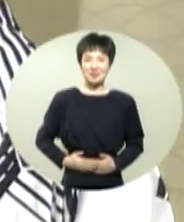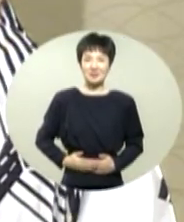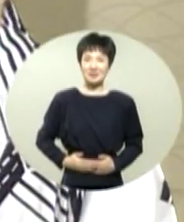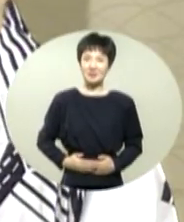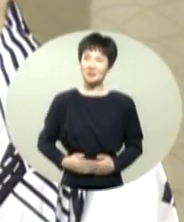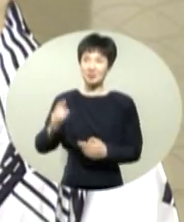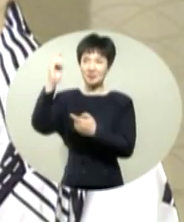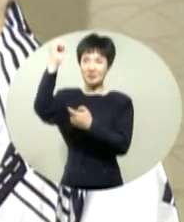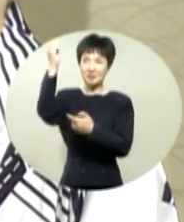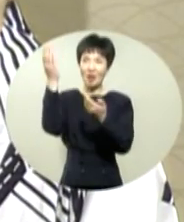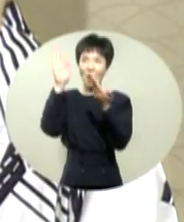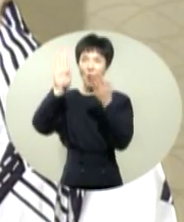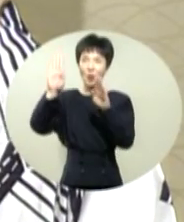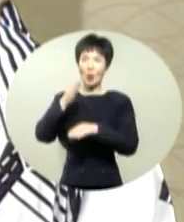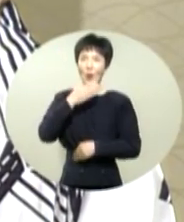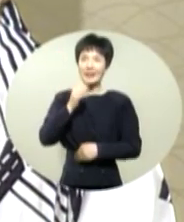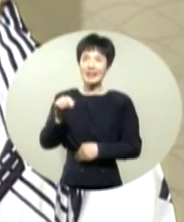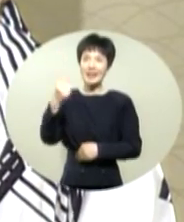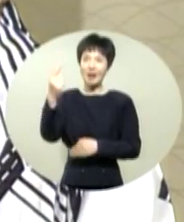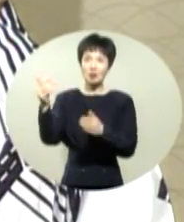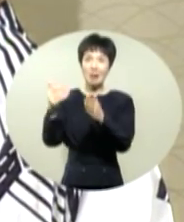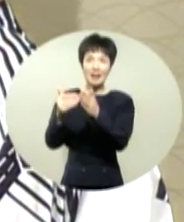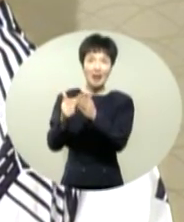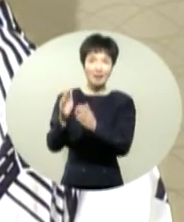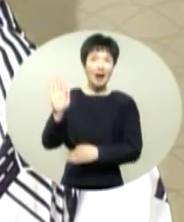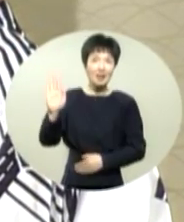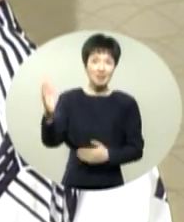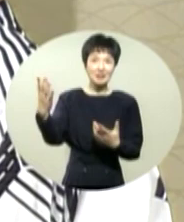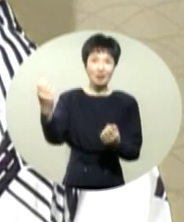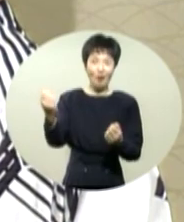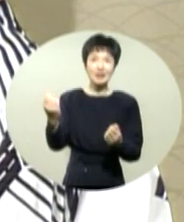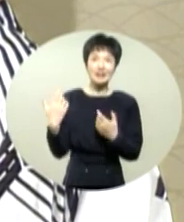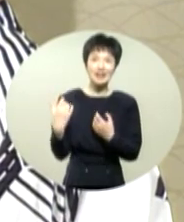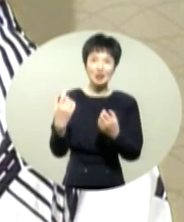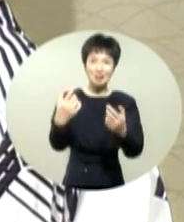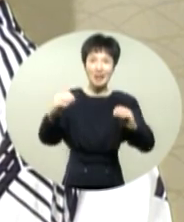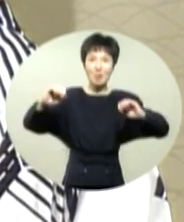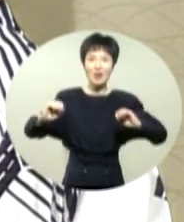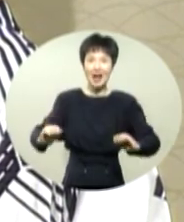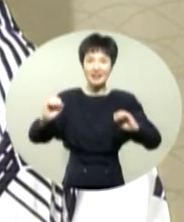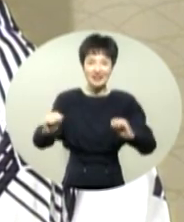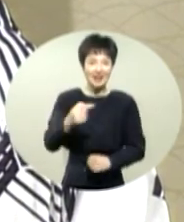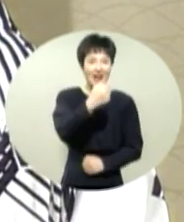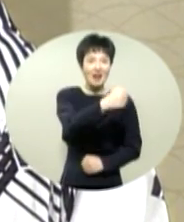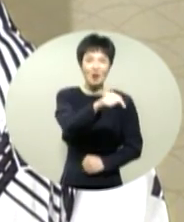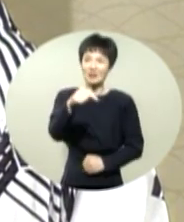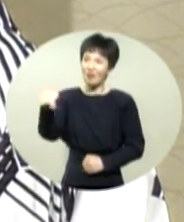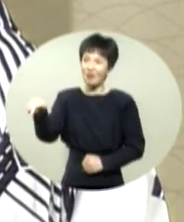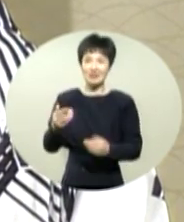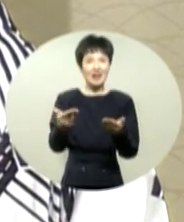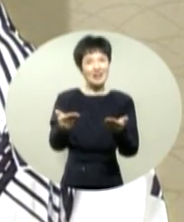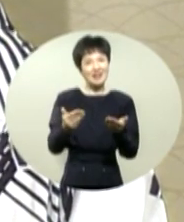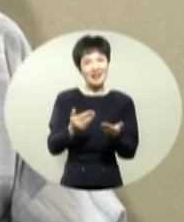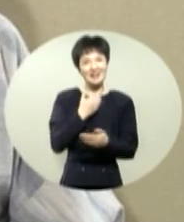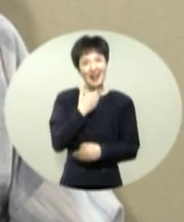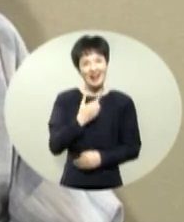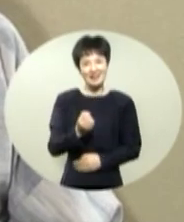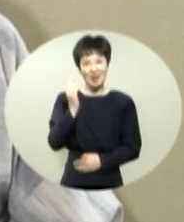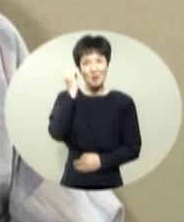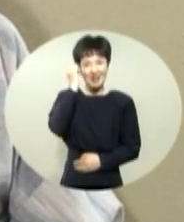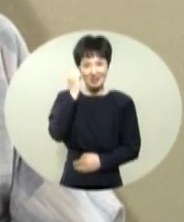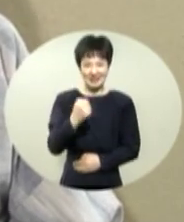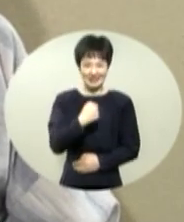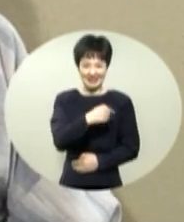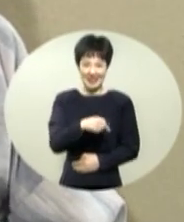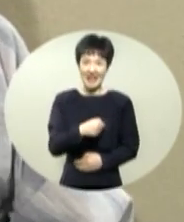踊り100までっていうこともありますから、いつまでも元気でお弟子さんに教えていただきたいと思います。 優し